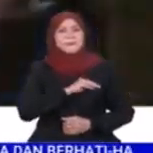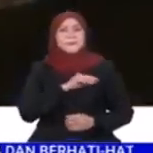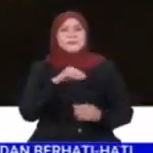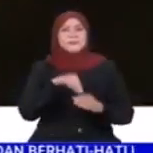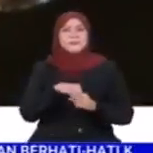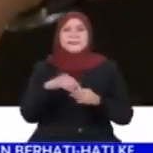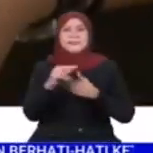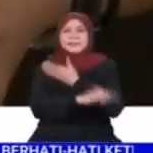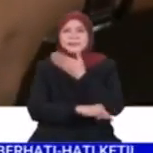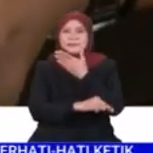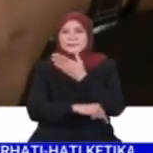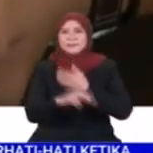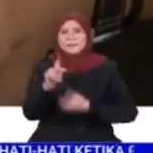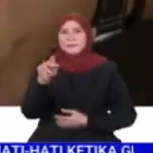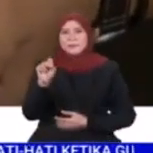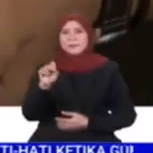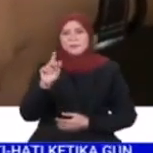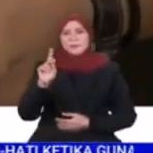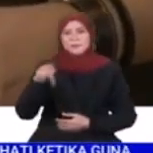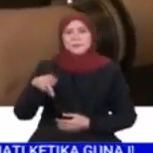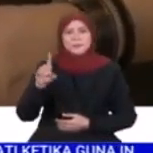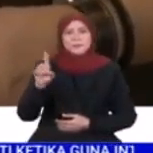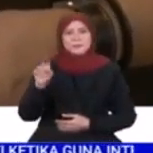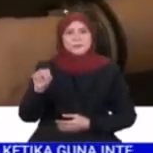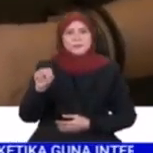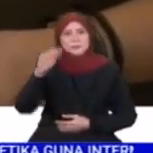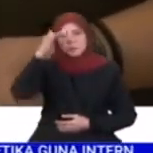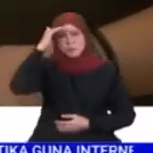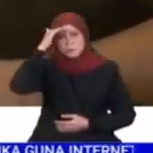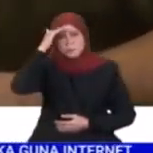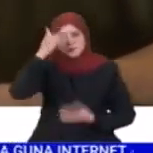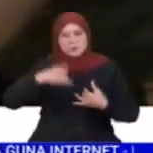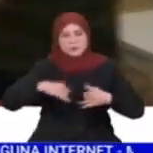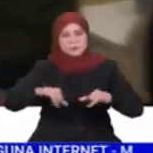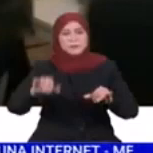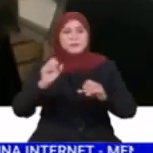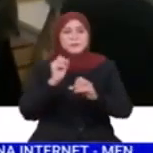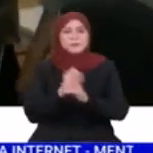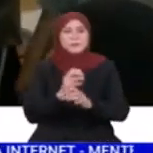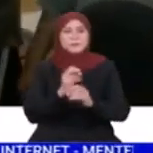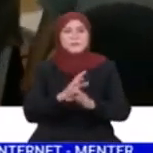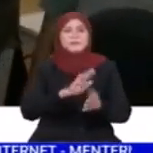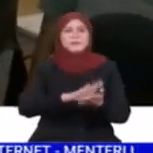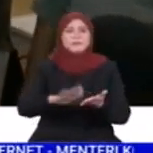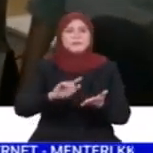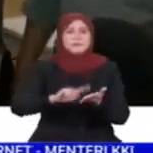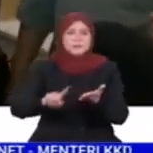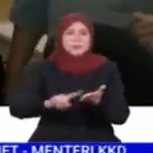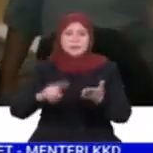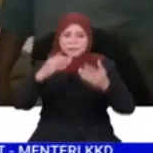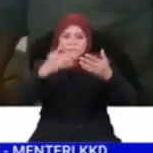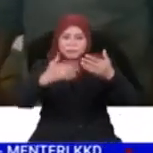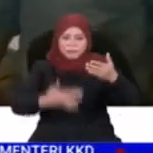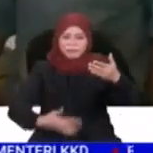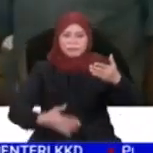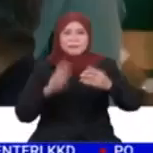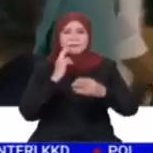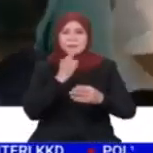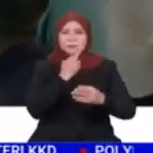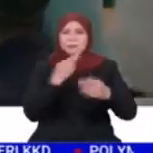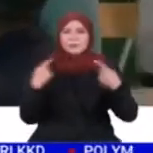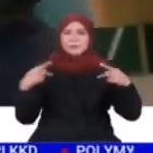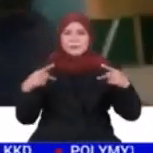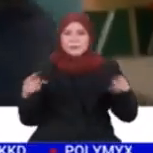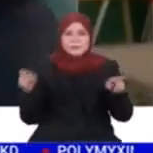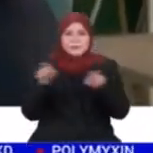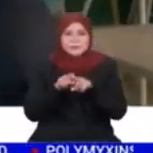Dalam Negeri dan Kos Sara Hidup KPDN Johor kini sedang dalam usaha mengemaskini senarai restoran dan kedai yang turut